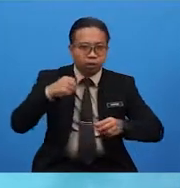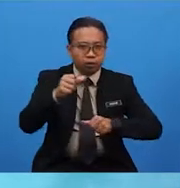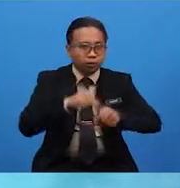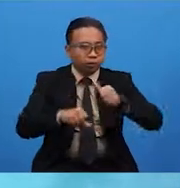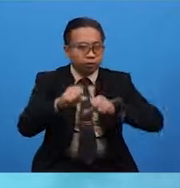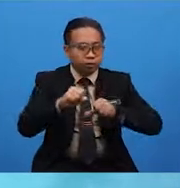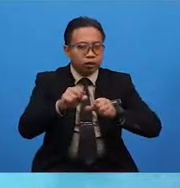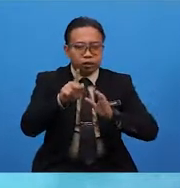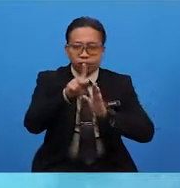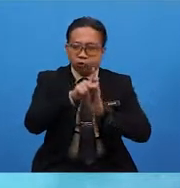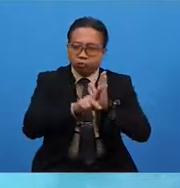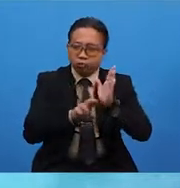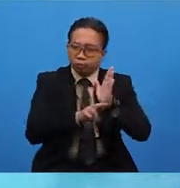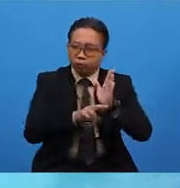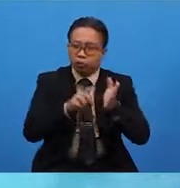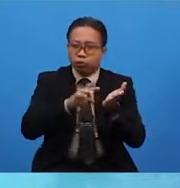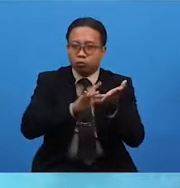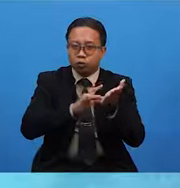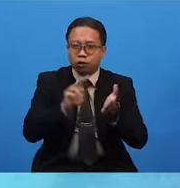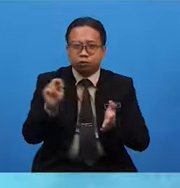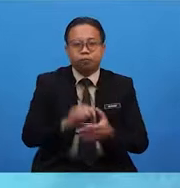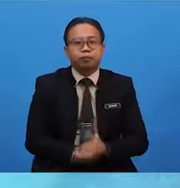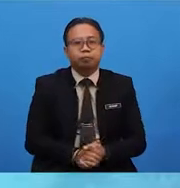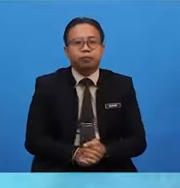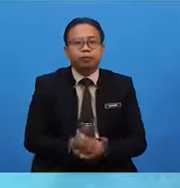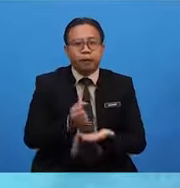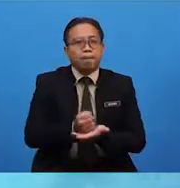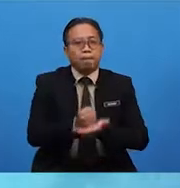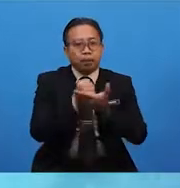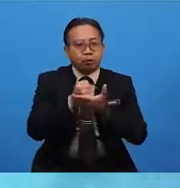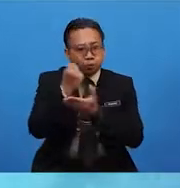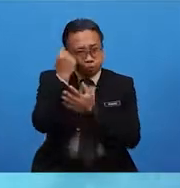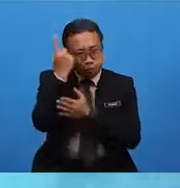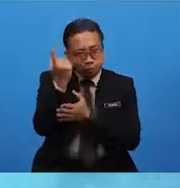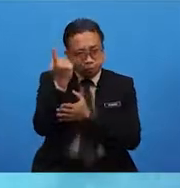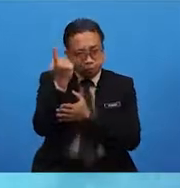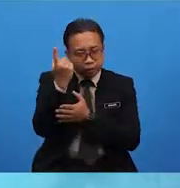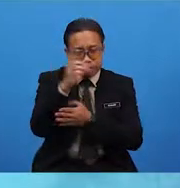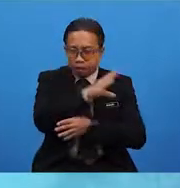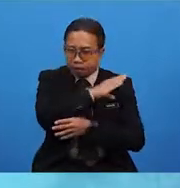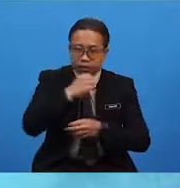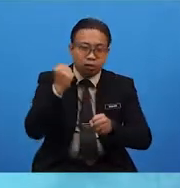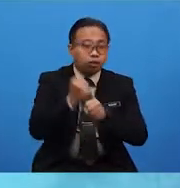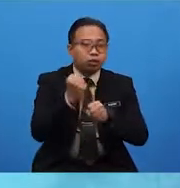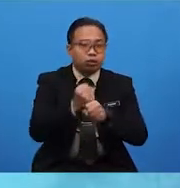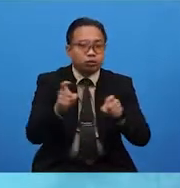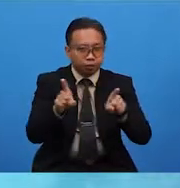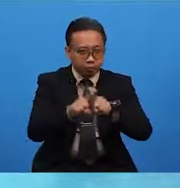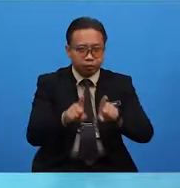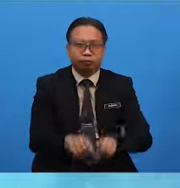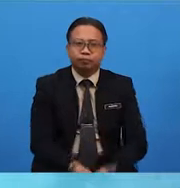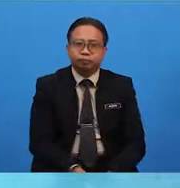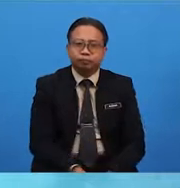memudahkan kepahaman dan kerjasama dalam bidang perubatan serta bidang lain yang berkaitan